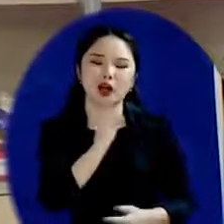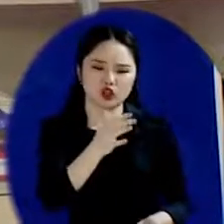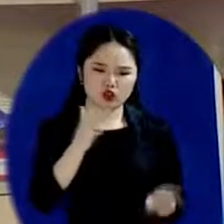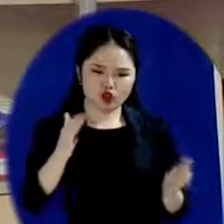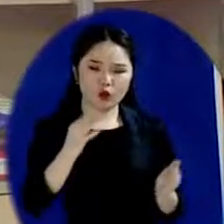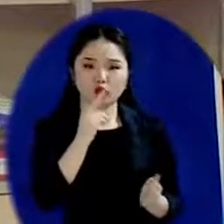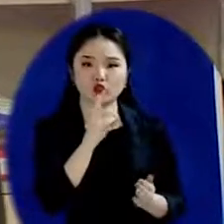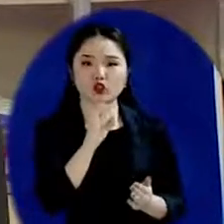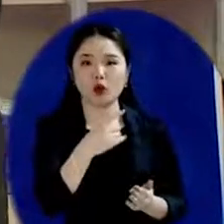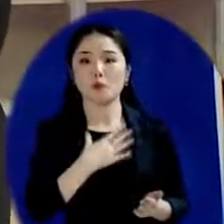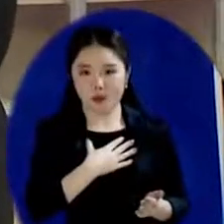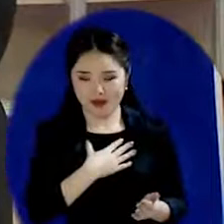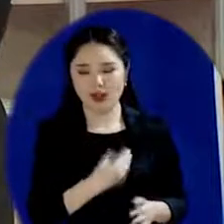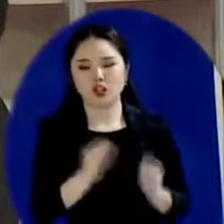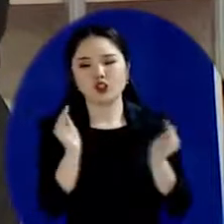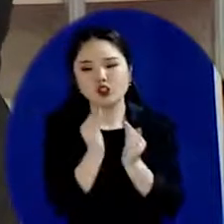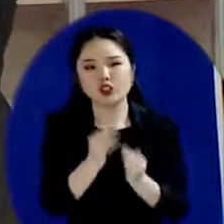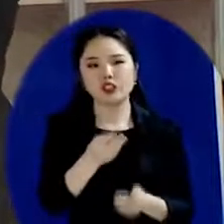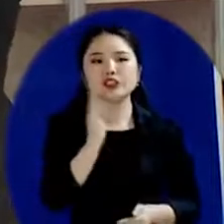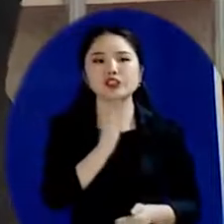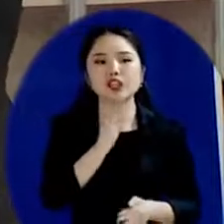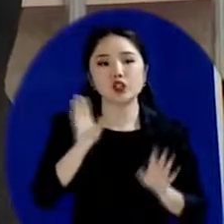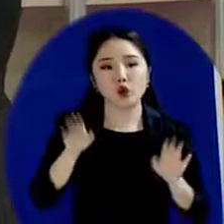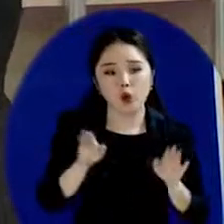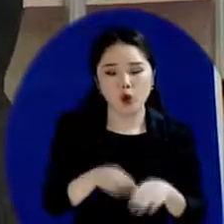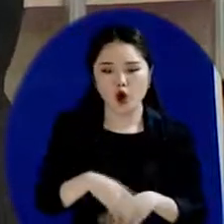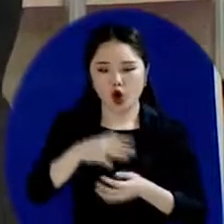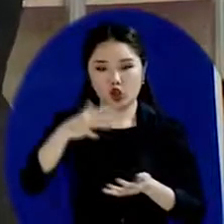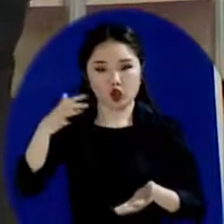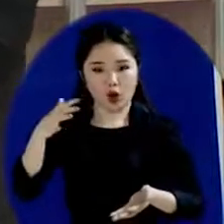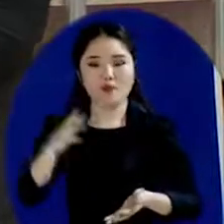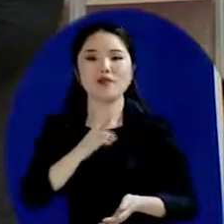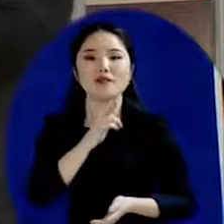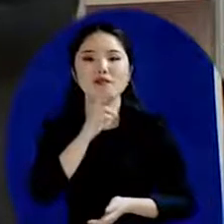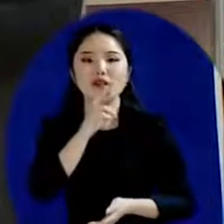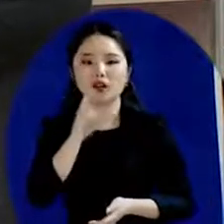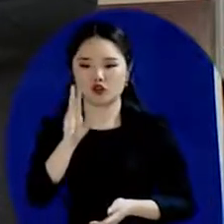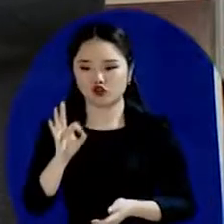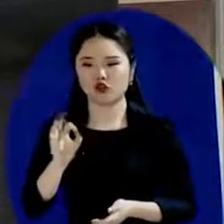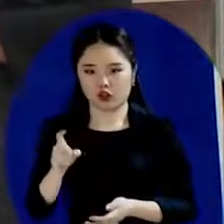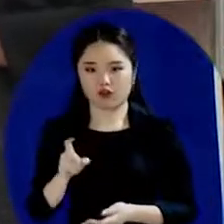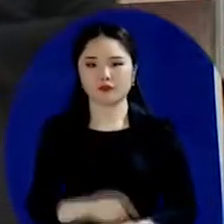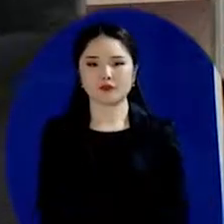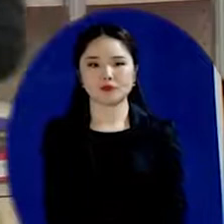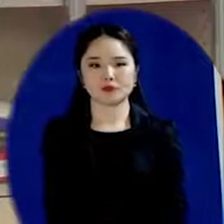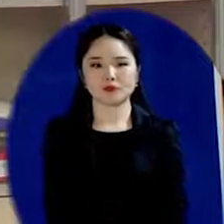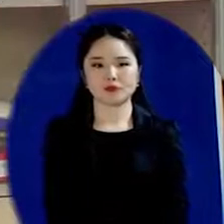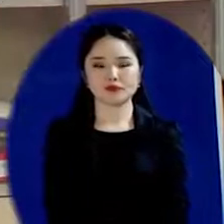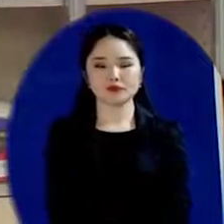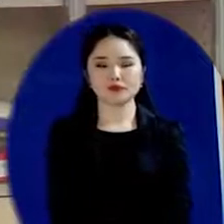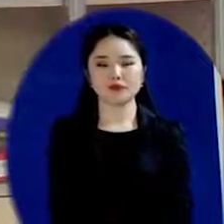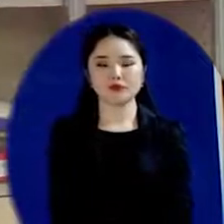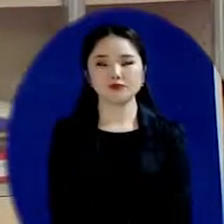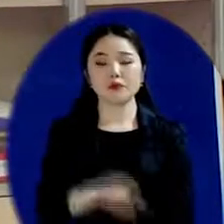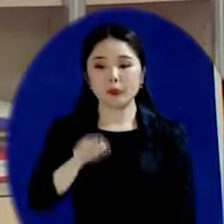байна. Жижиг шар шувуу байна. Том ягаан цох байх нэ. За энэдгээрийг